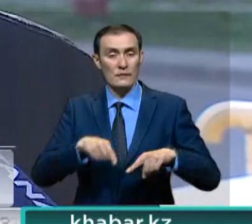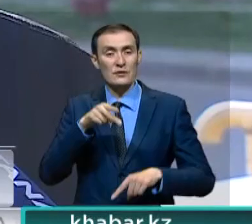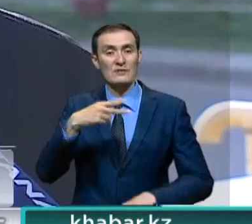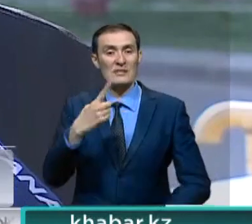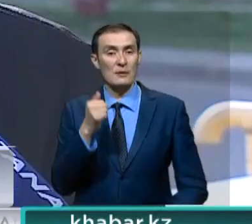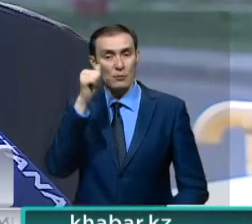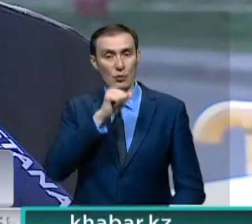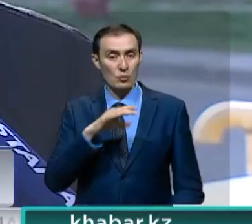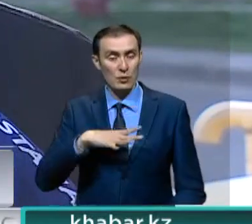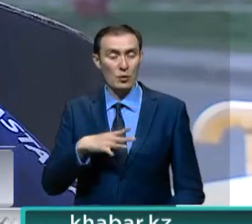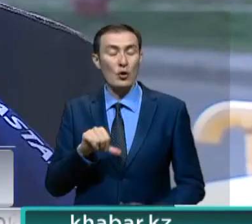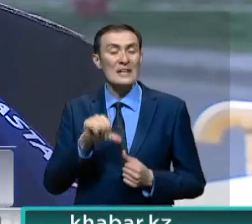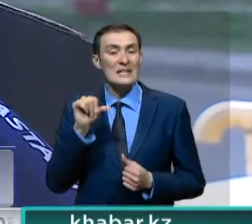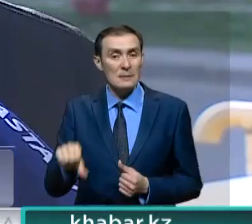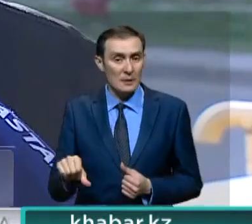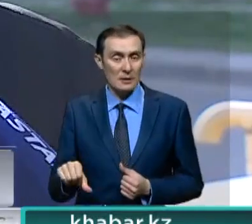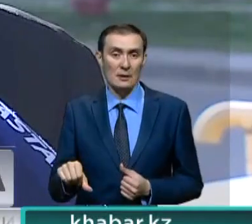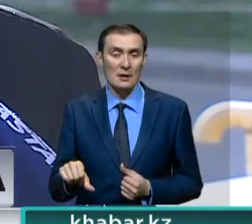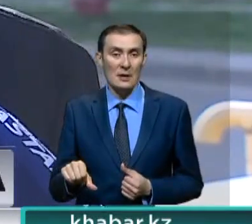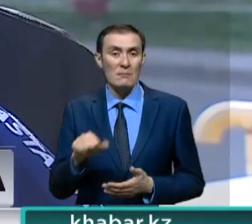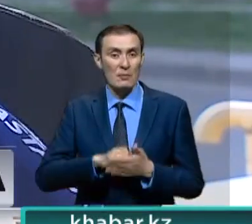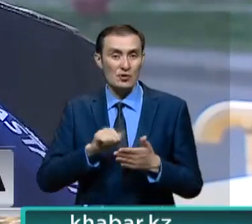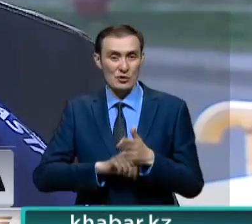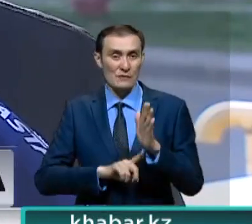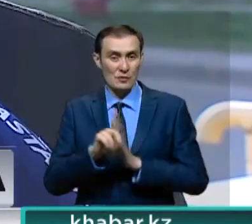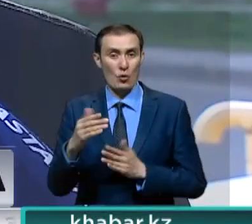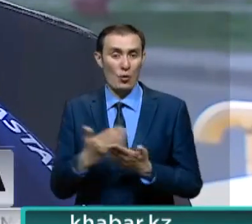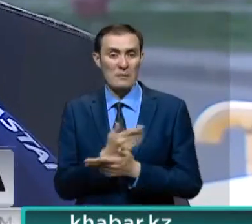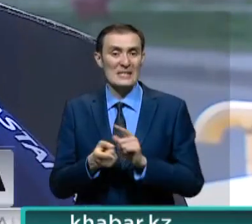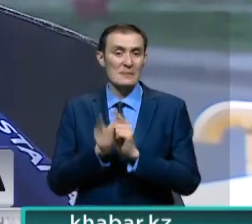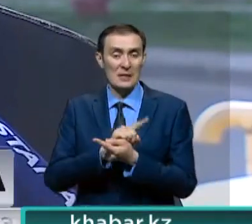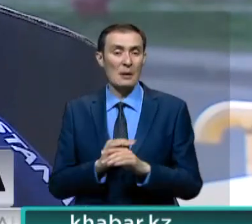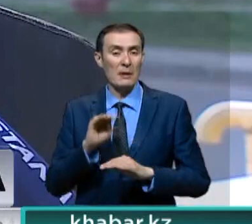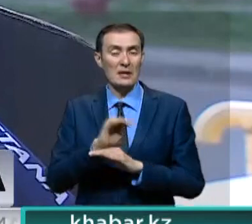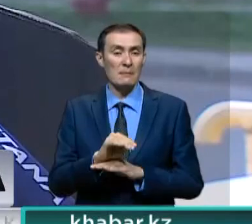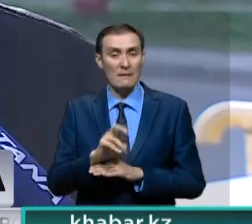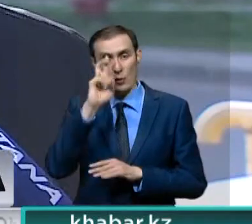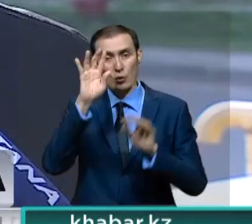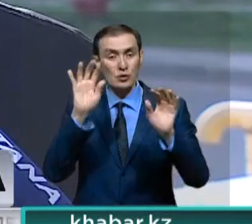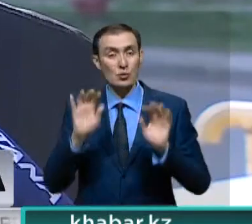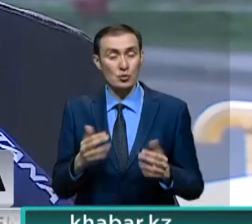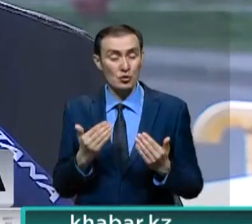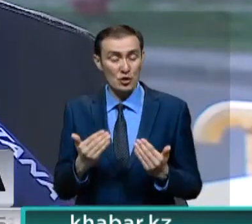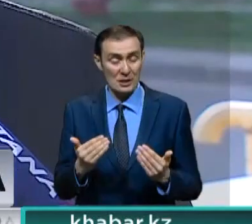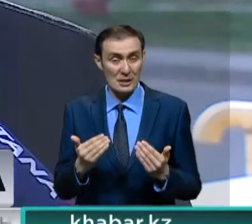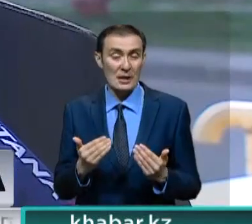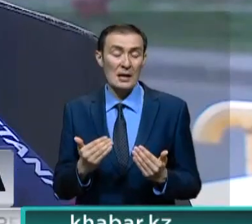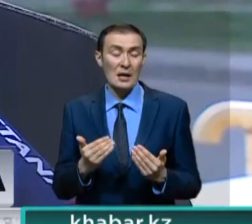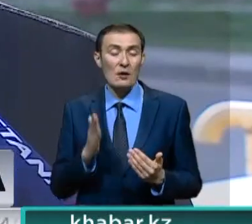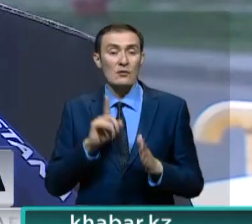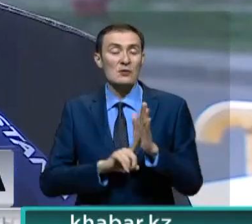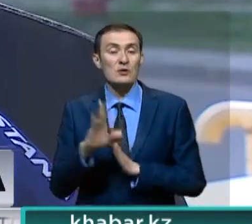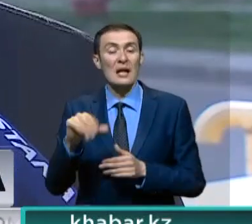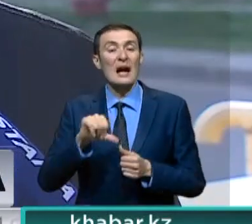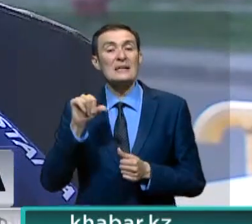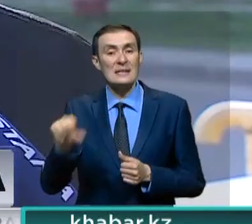но однако именно в связи с новым изменением, дополнением в Конституцию, именно вводится